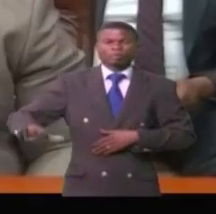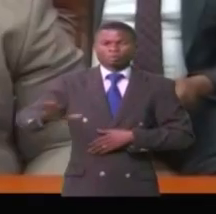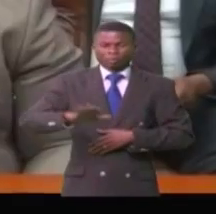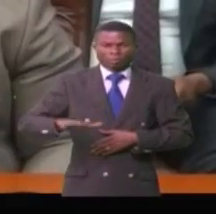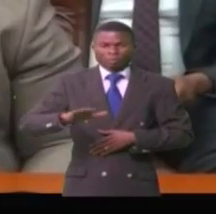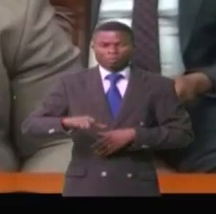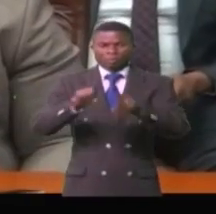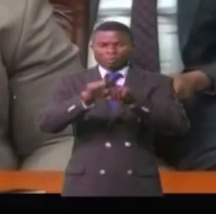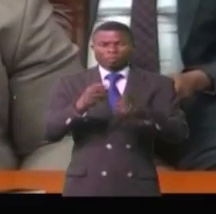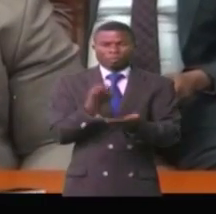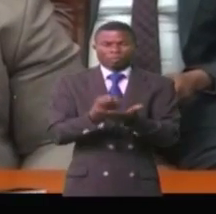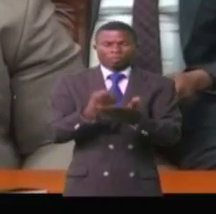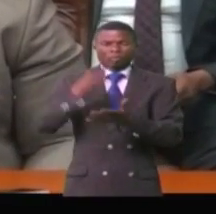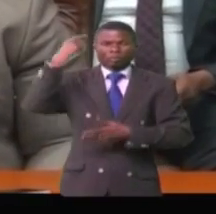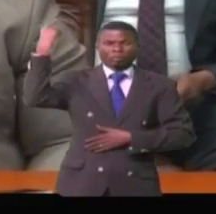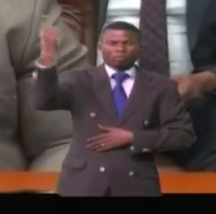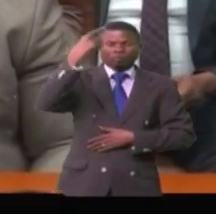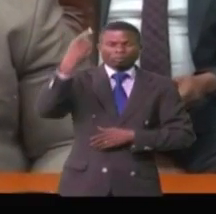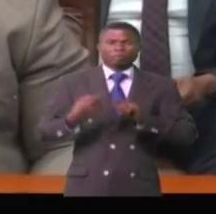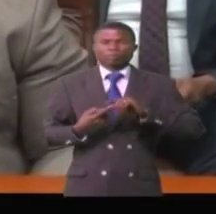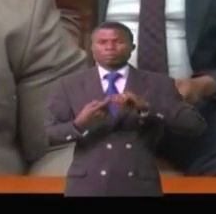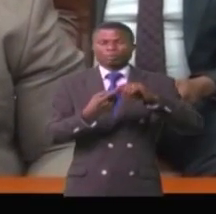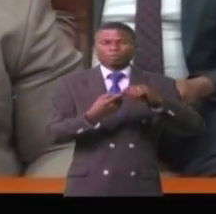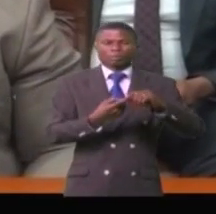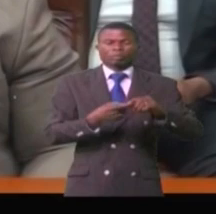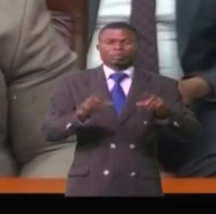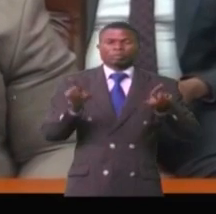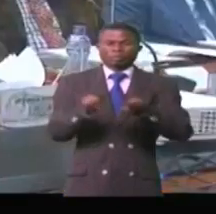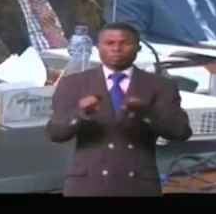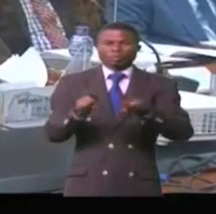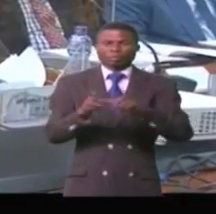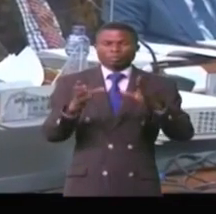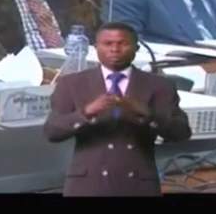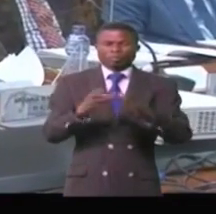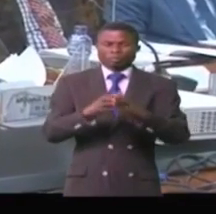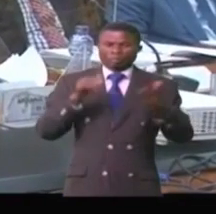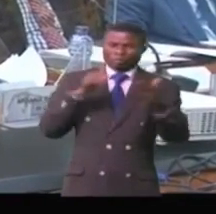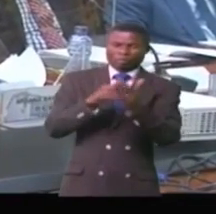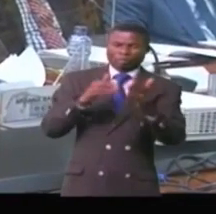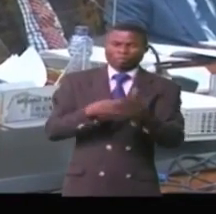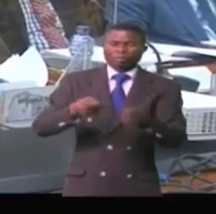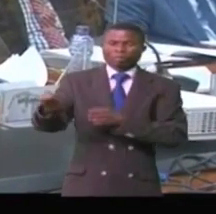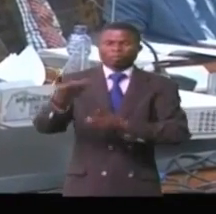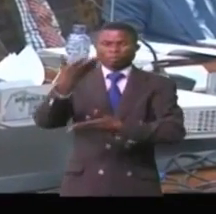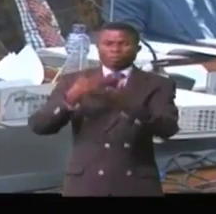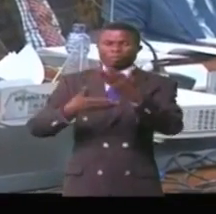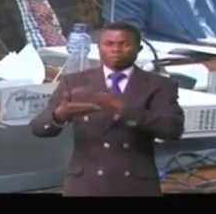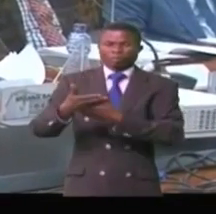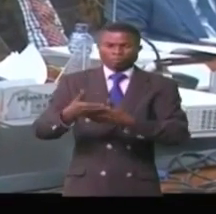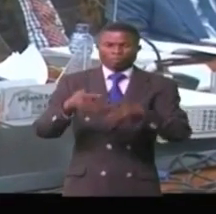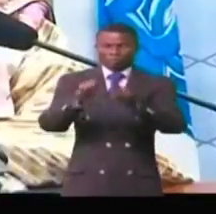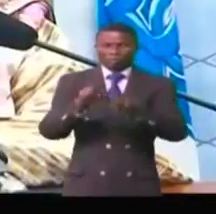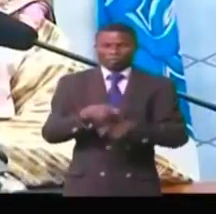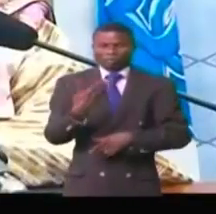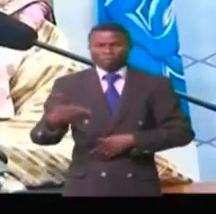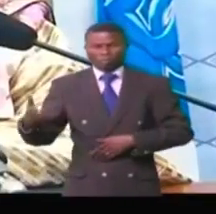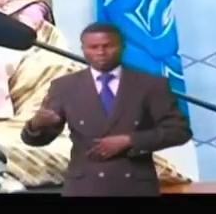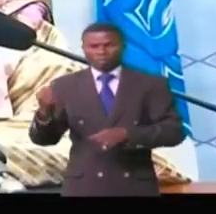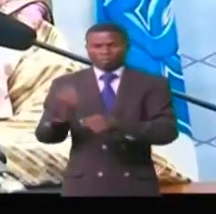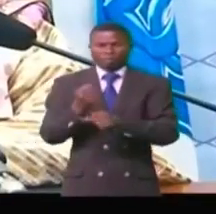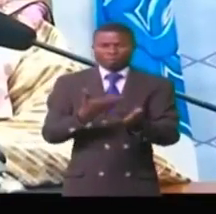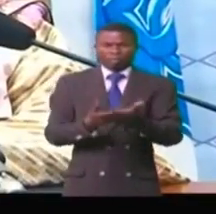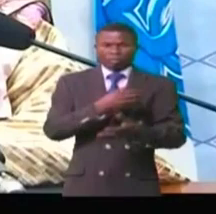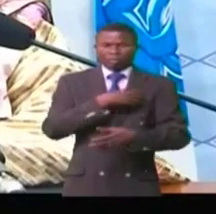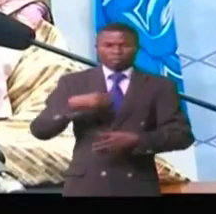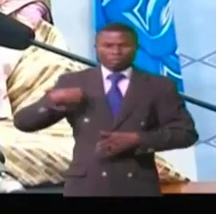et celle de l'économie mondiale particulièrement en relation avec les pressions sur les marchés d'échange et celui des biens et services. Madame